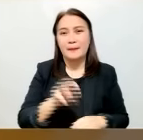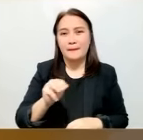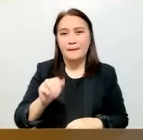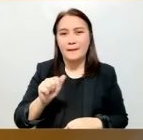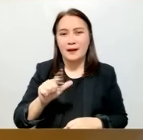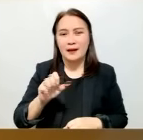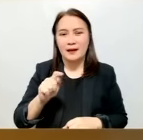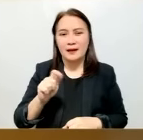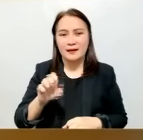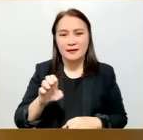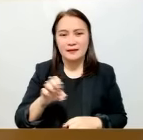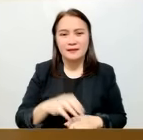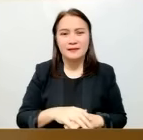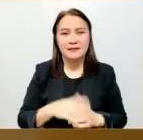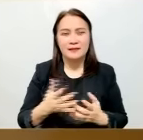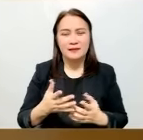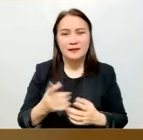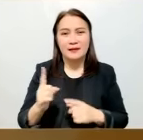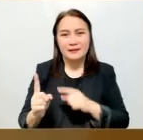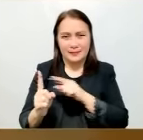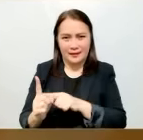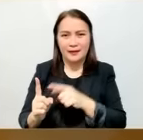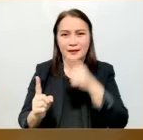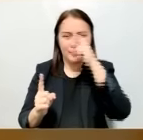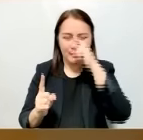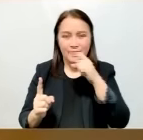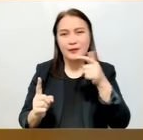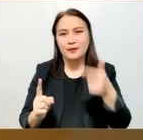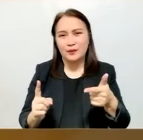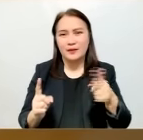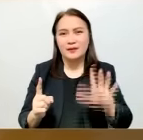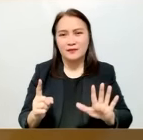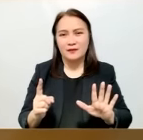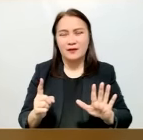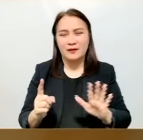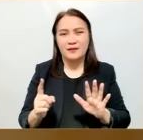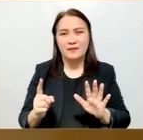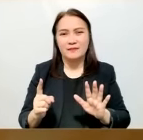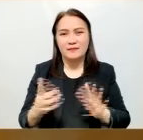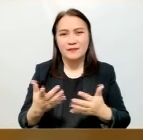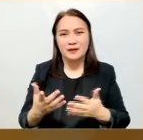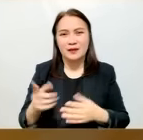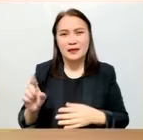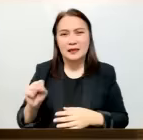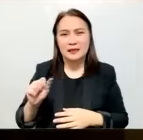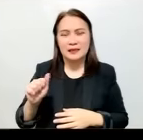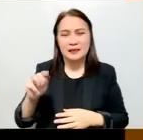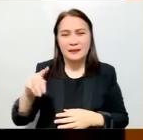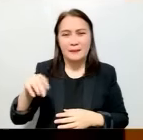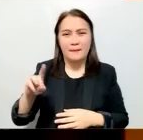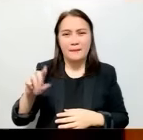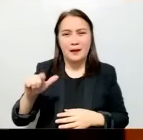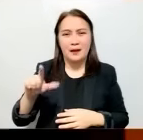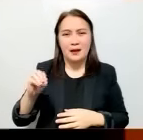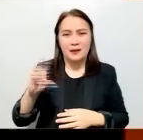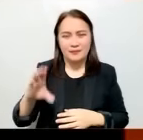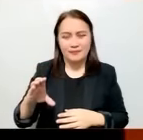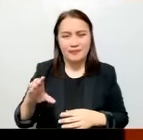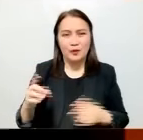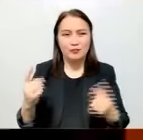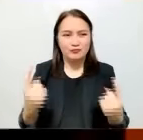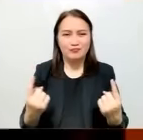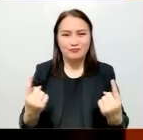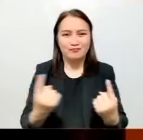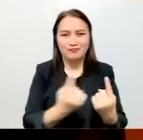rin si alias Arnie, 25 years old, sa Iulay na entrapment operation sa Sampaloc noon namang January 29. Dinakip ang dalawa dahil sa